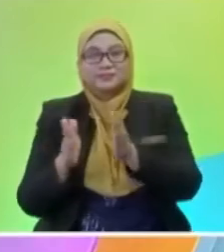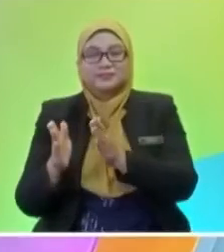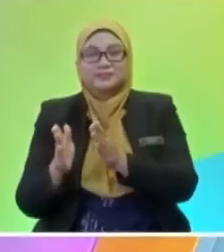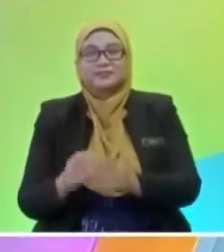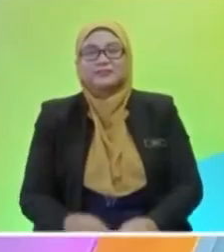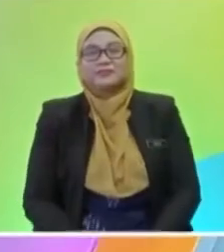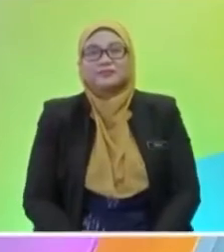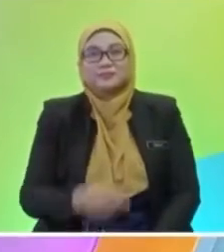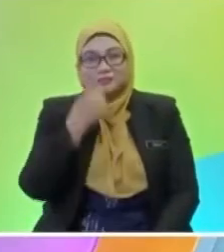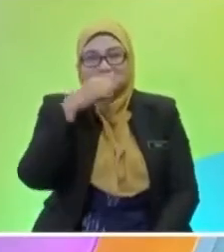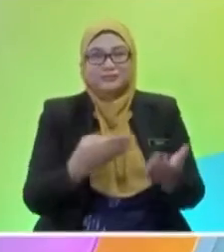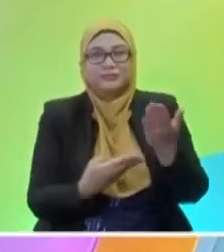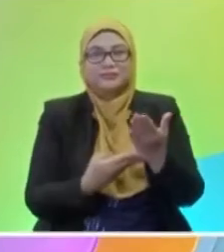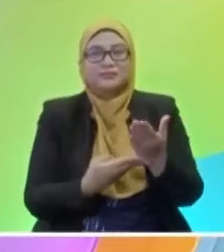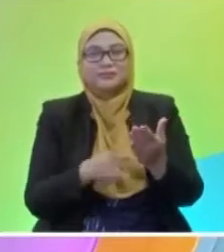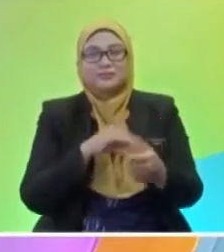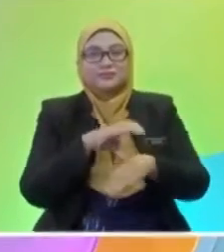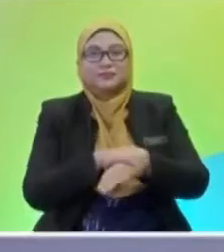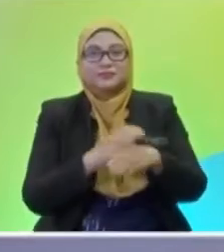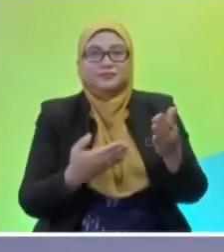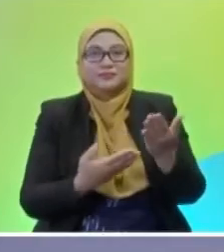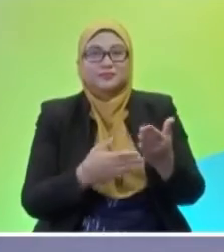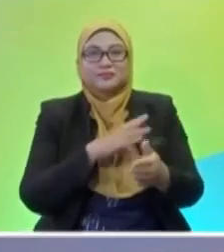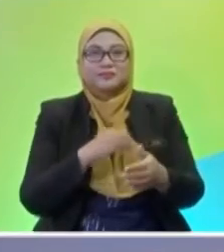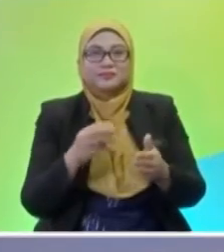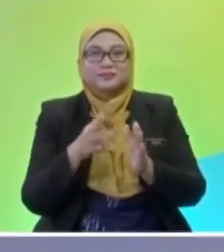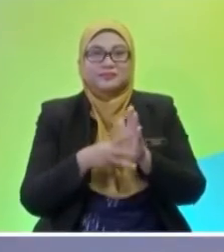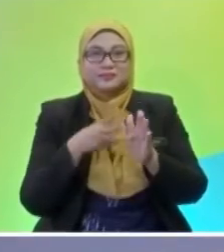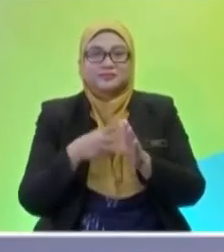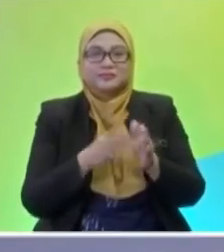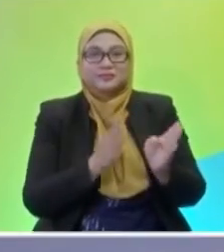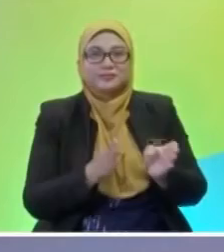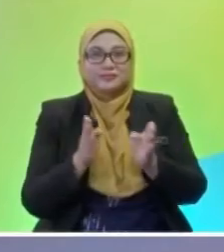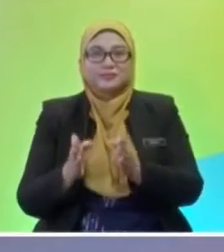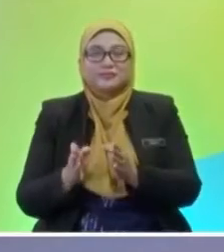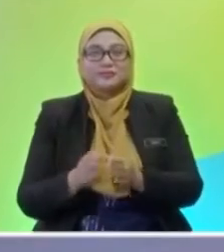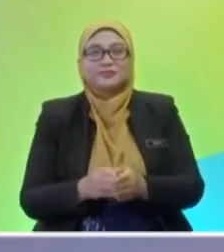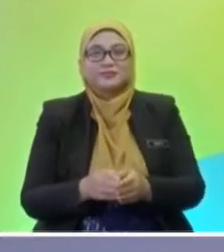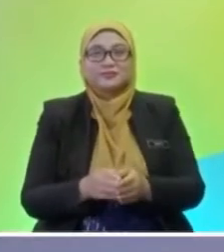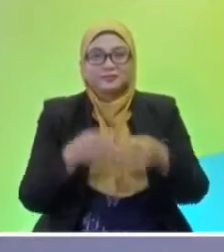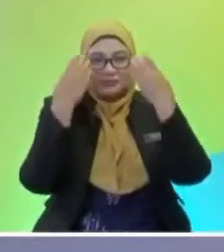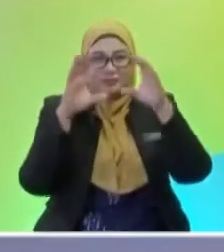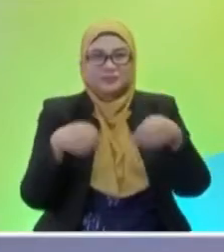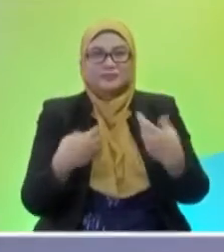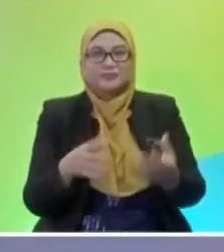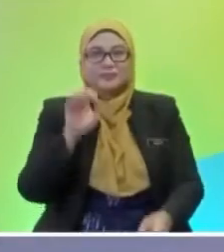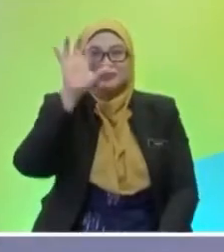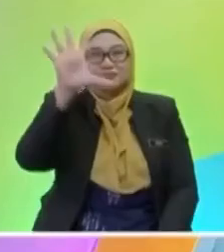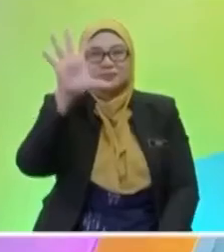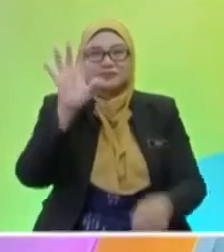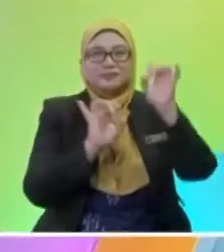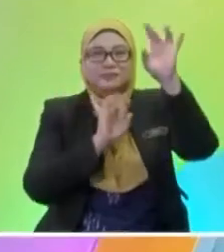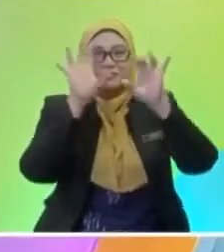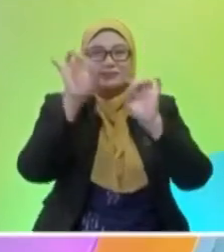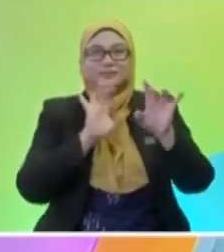untuk bateri, pemegang bateri dan wayar semua teratur. Jadi cikgu bagi Syafiqah 5 bintang.